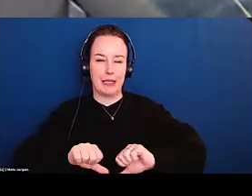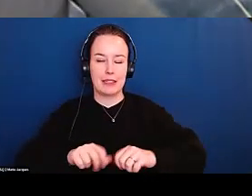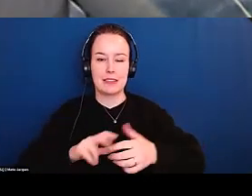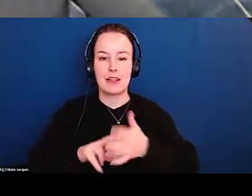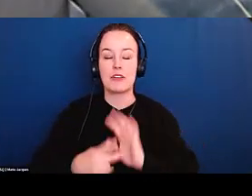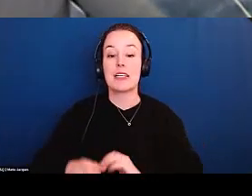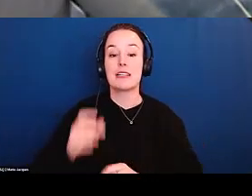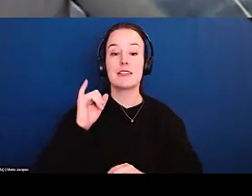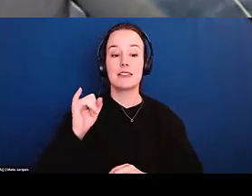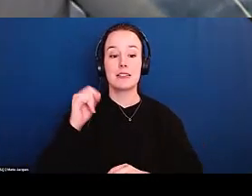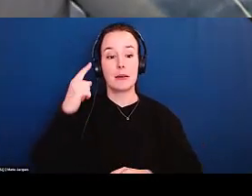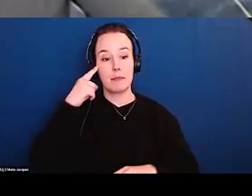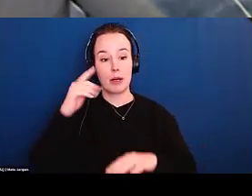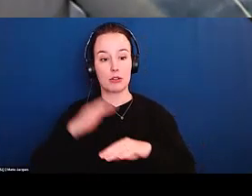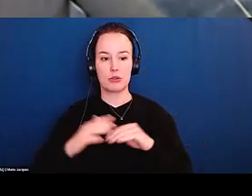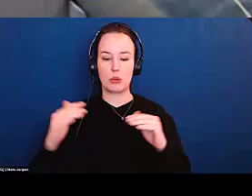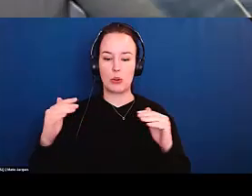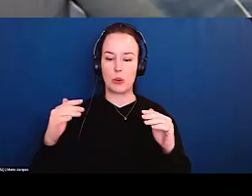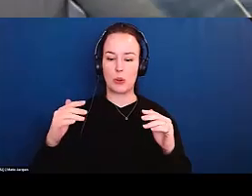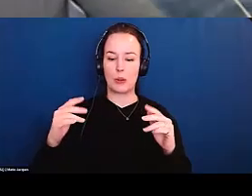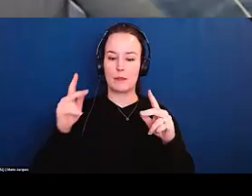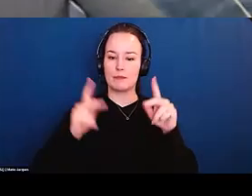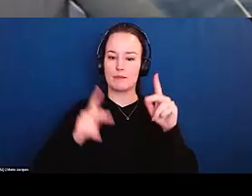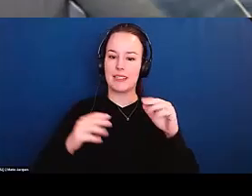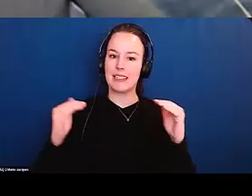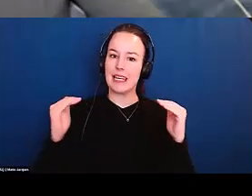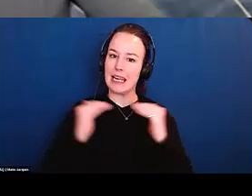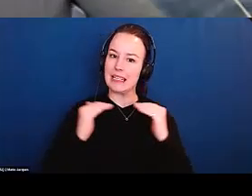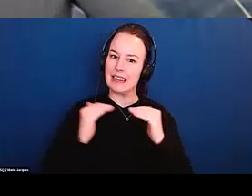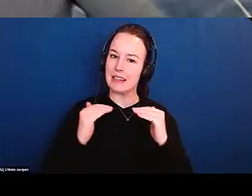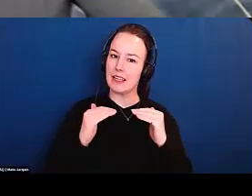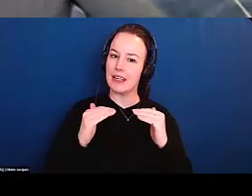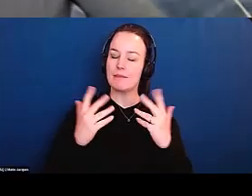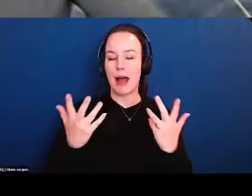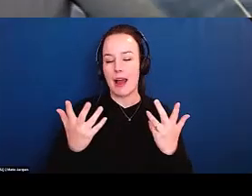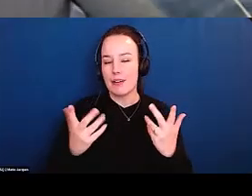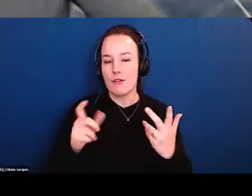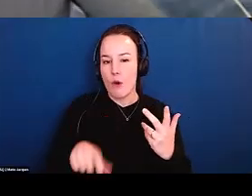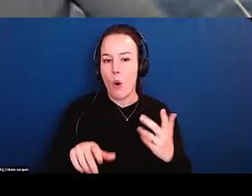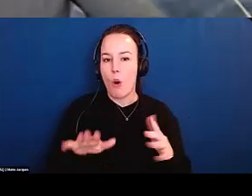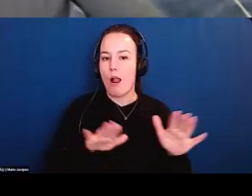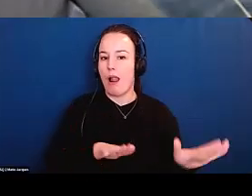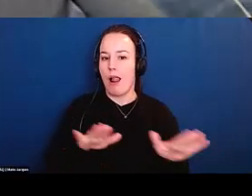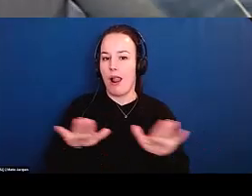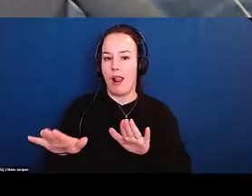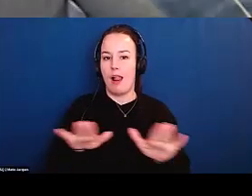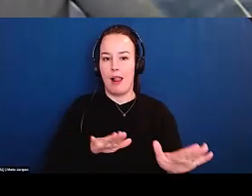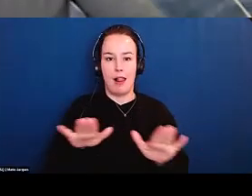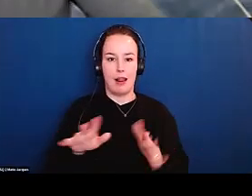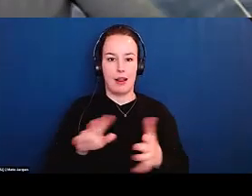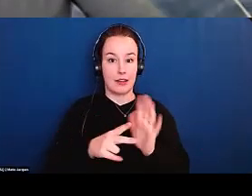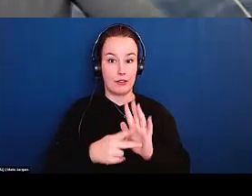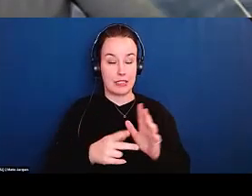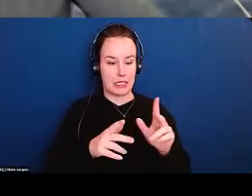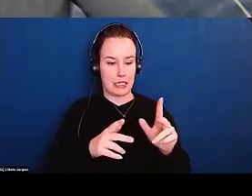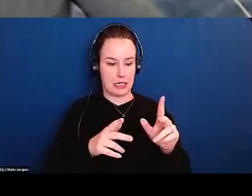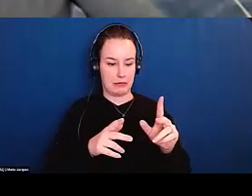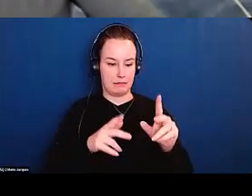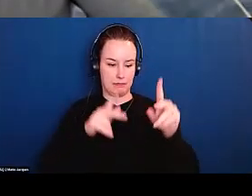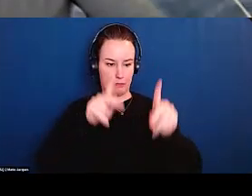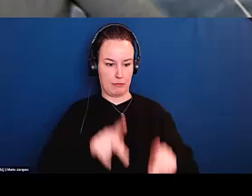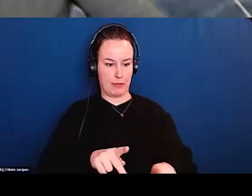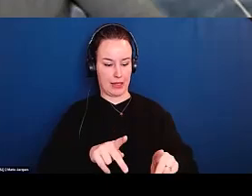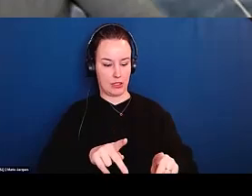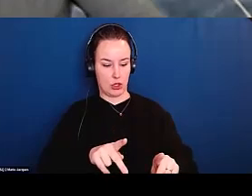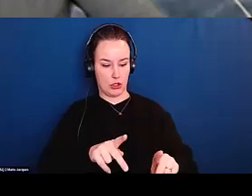lorsque on parle des tensions par rapport à l'équité, je pense qu'il faut aller lentement. Il faut encore une fois rencontrer la personne là où elle en